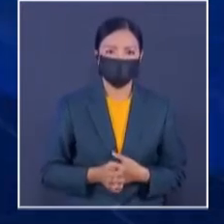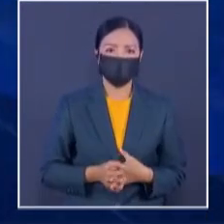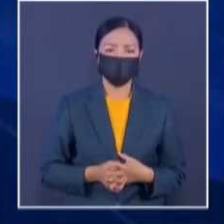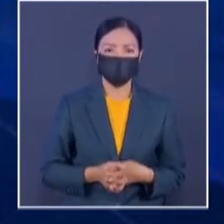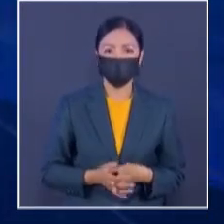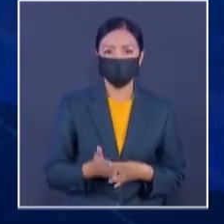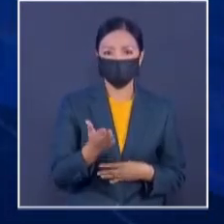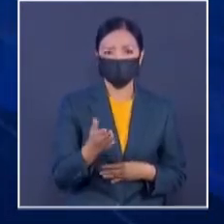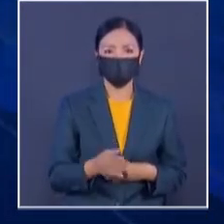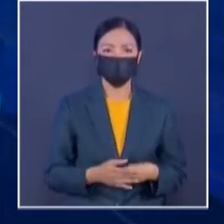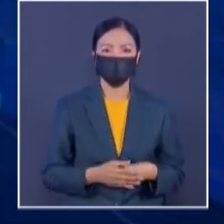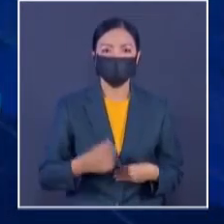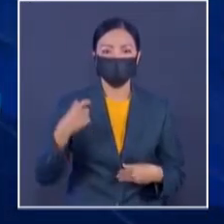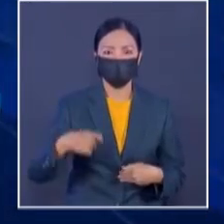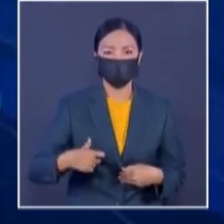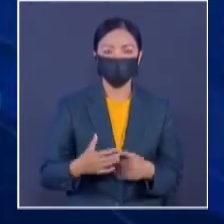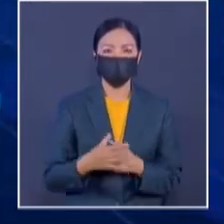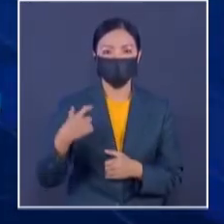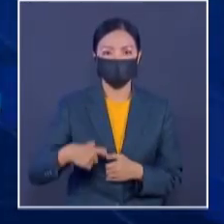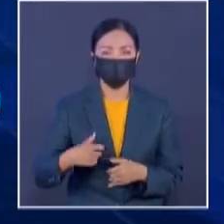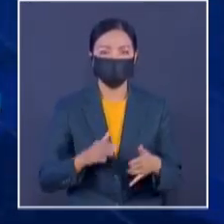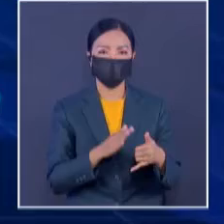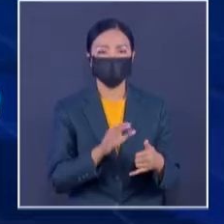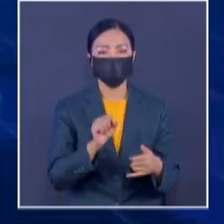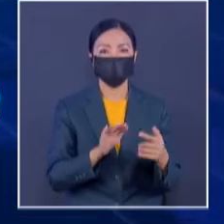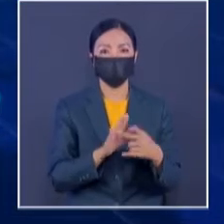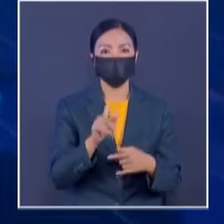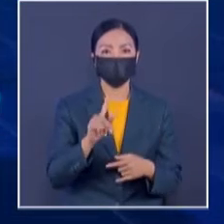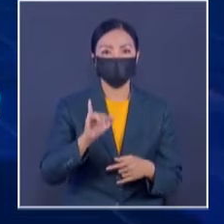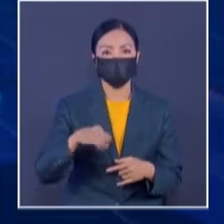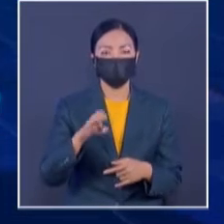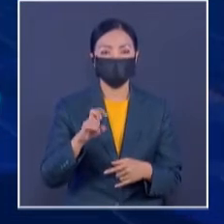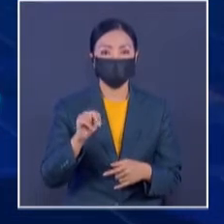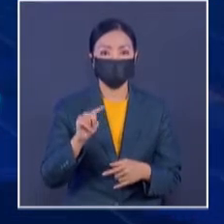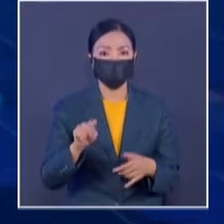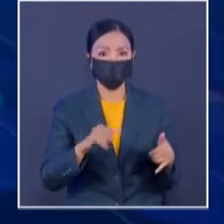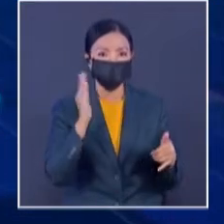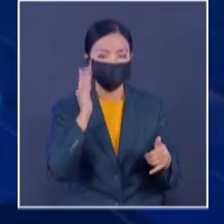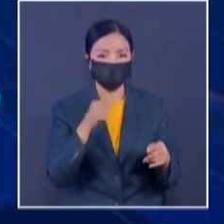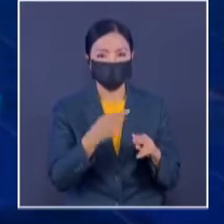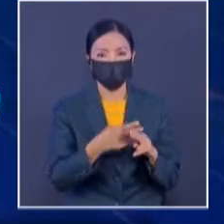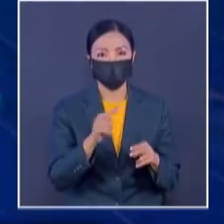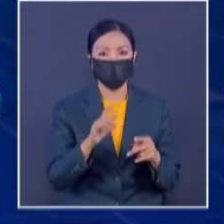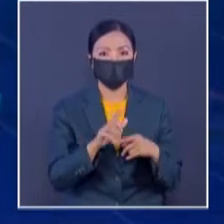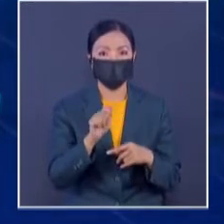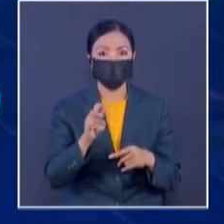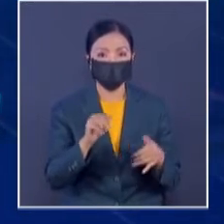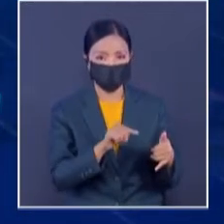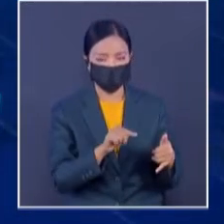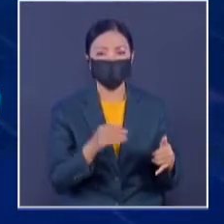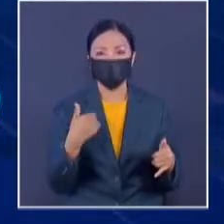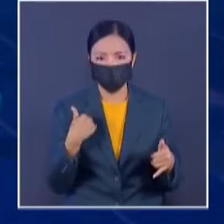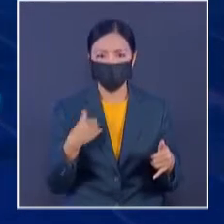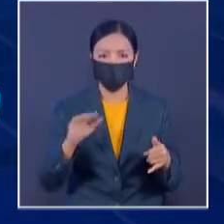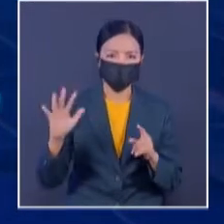เรื่องนี้ถูกเปิดเผยโดยทนายความของนายสุจินทราหรือว่านายต้อมนะครับนายต้อมเนี่ยเป็นผู้ร้องเรียนว่าเขาถูกดำเนิน